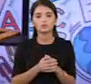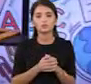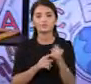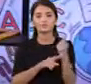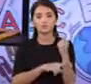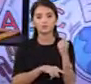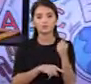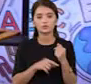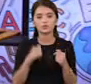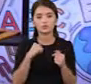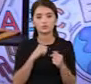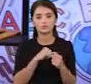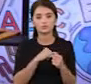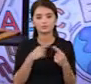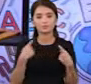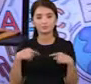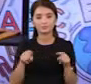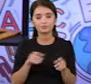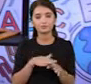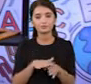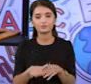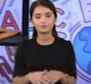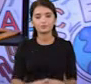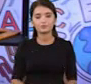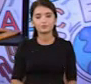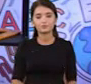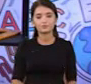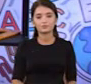Eng so'nggi misolni o'zingiz mustaqil yechib ko'ring.